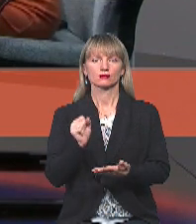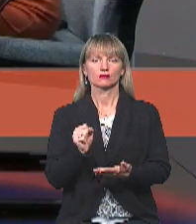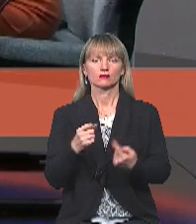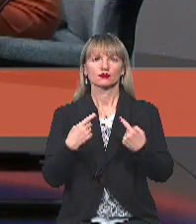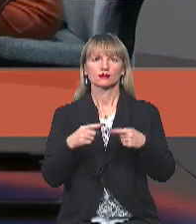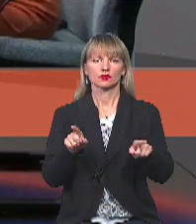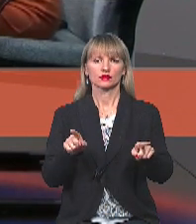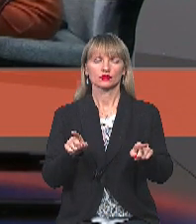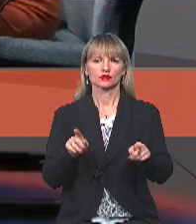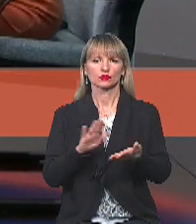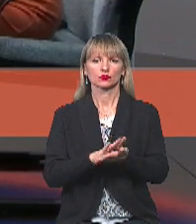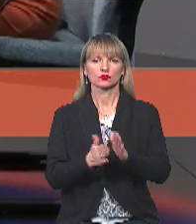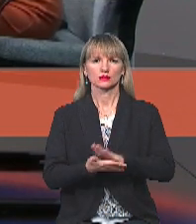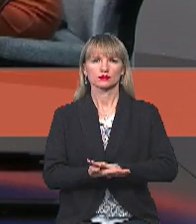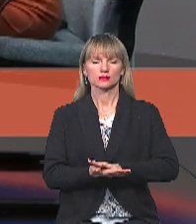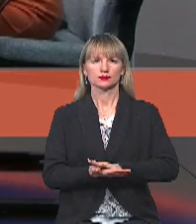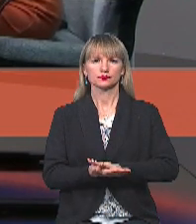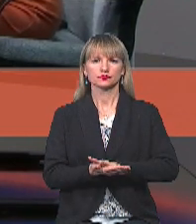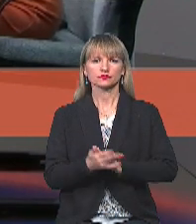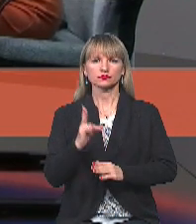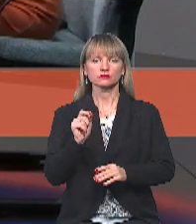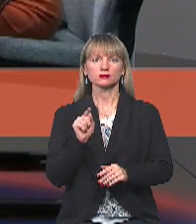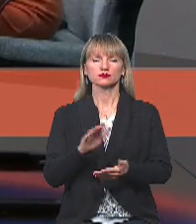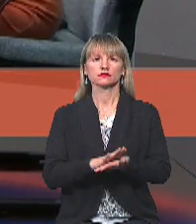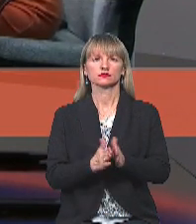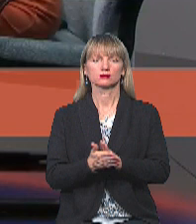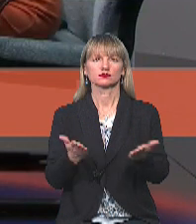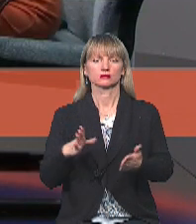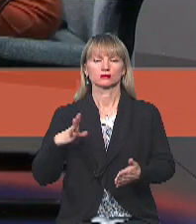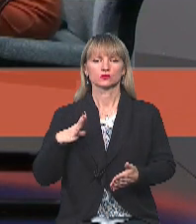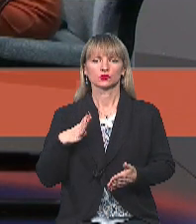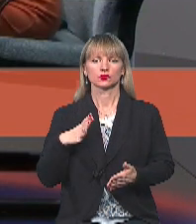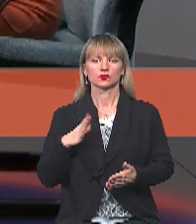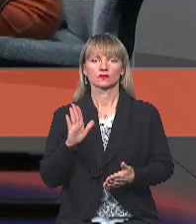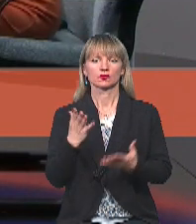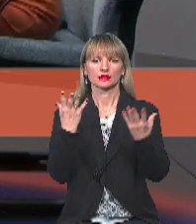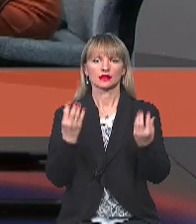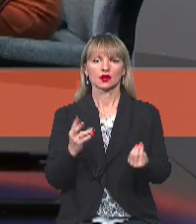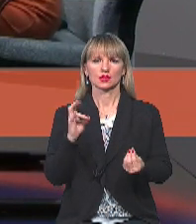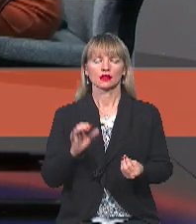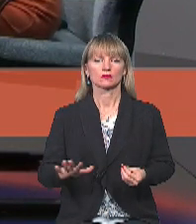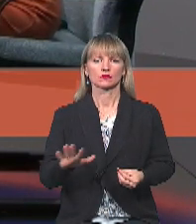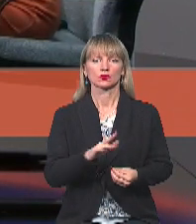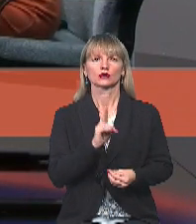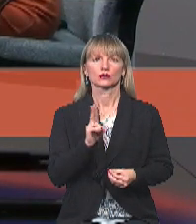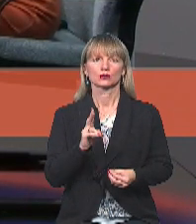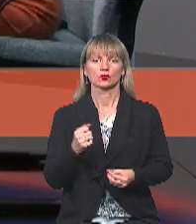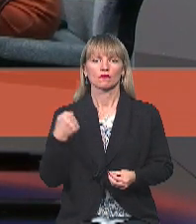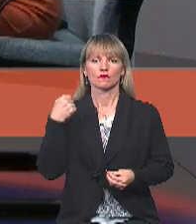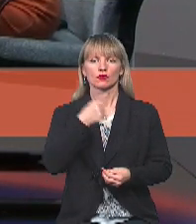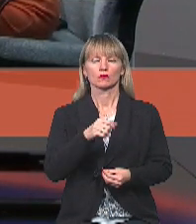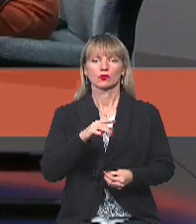зовсім інші обставини. На ті обставини, які відбувалися в день на Майдані. Хтось вибив